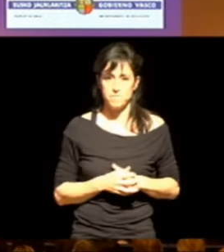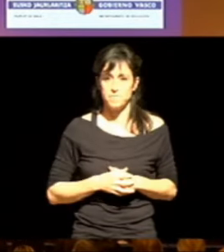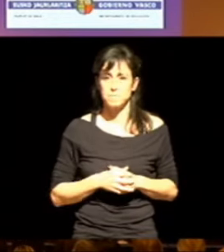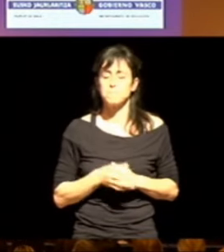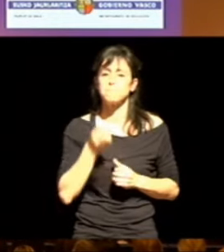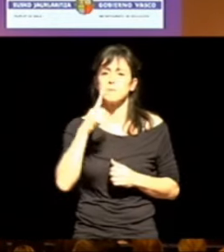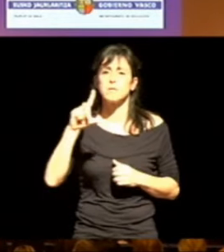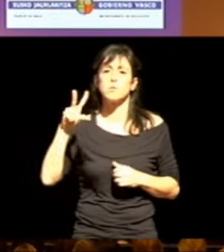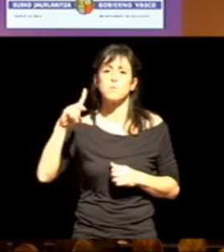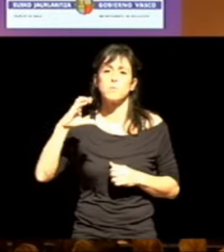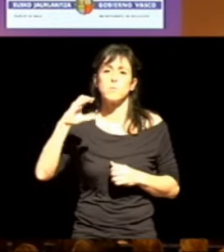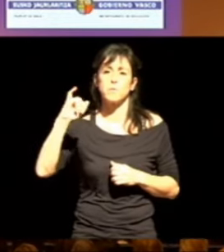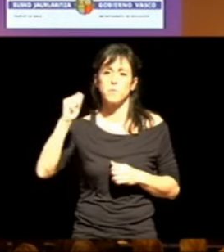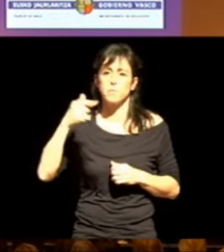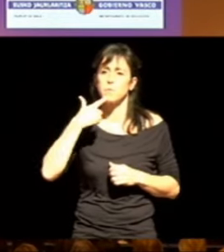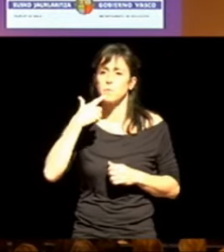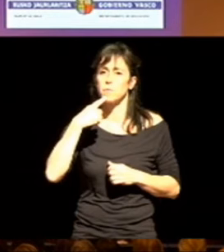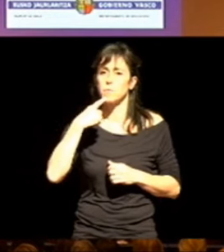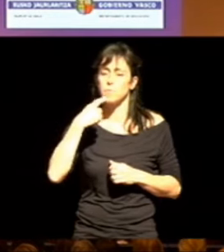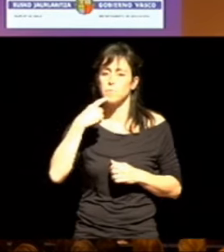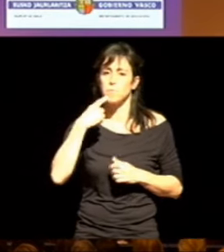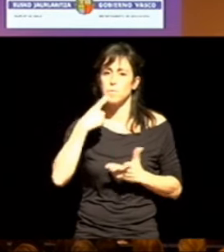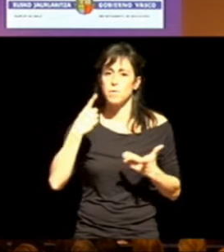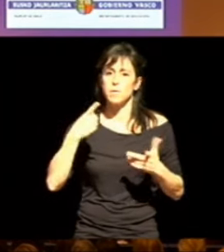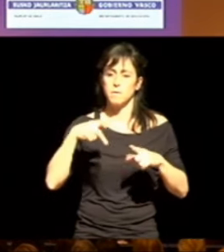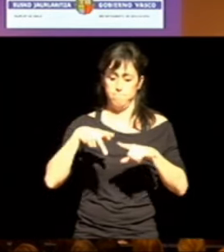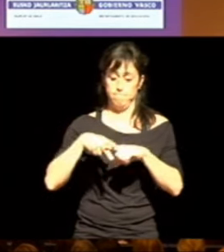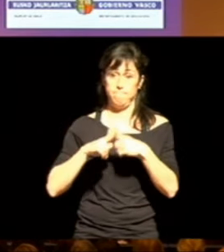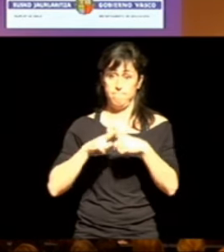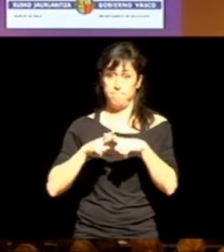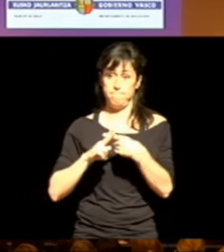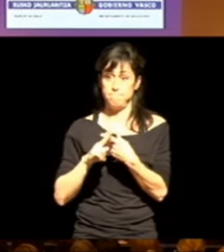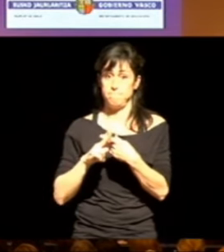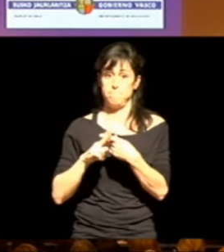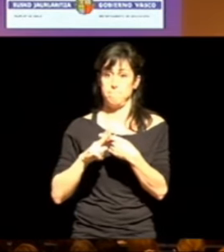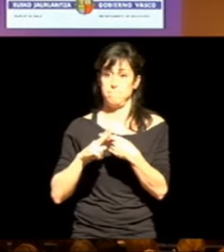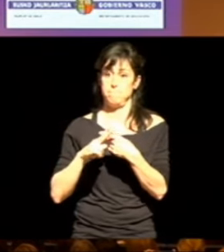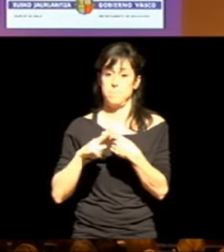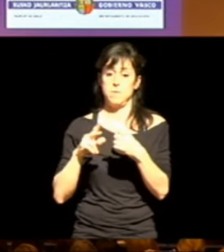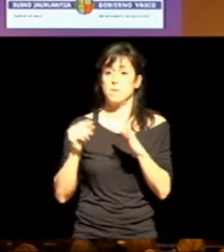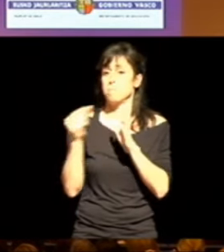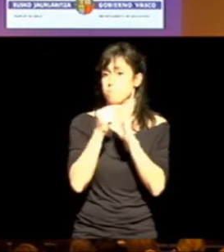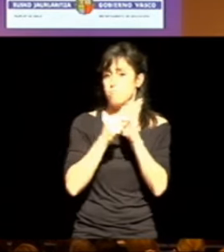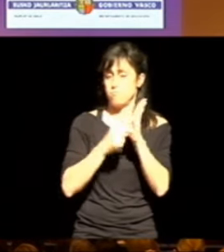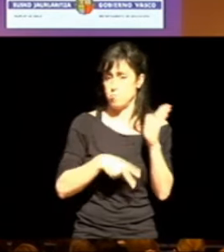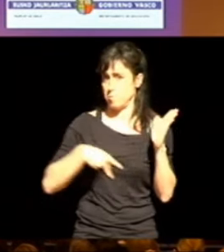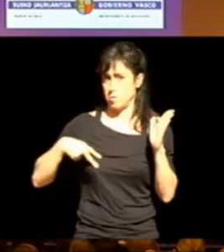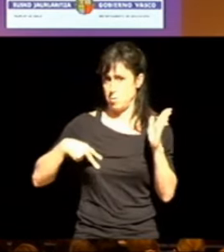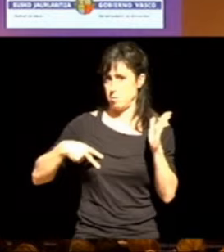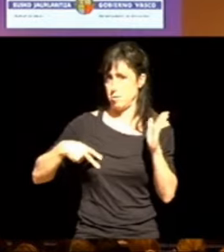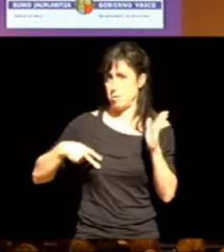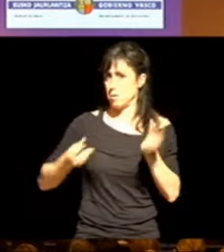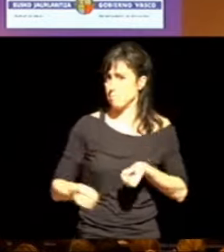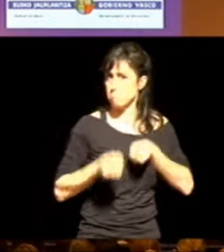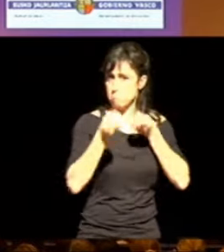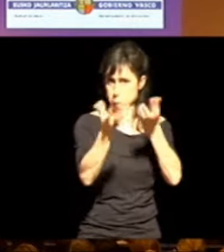guztiak aipatu ditu, batez ere aldo, lan tresna honek dituen alde orokorrak, eta nisa jetuko naz, urrengo urratz